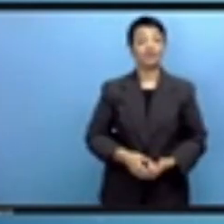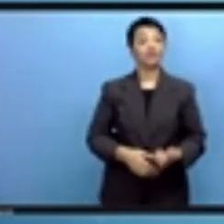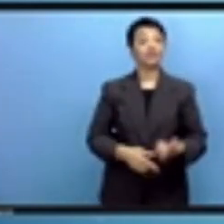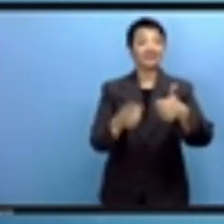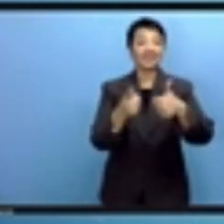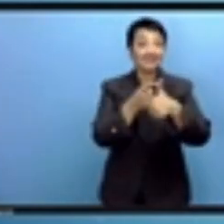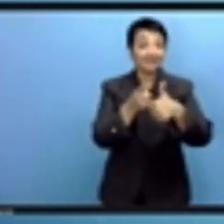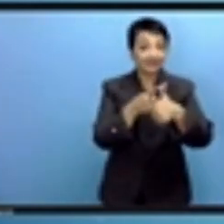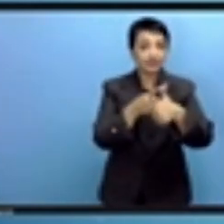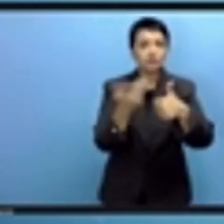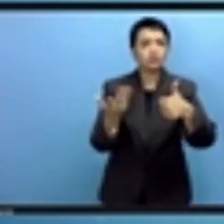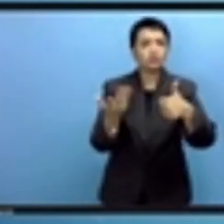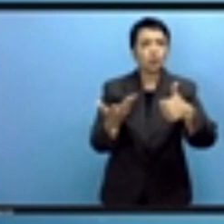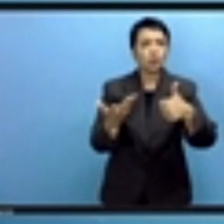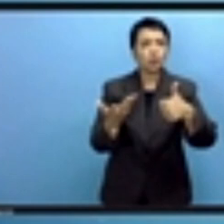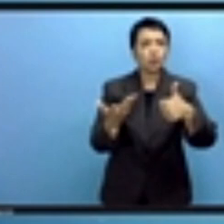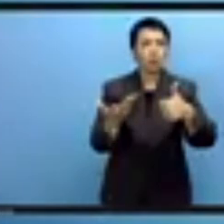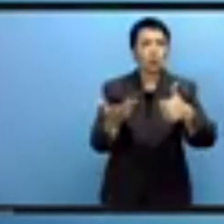战，就是